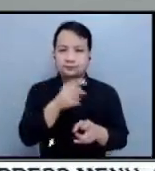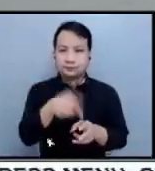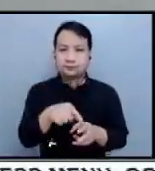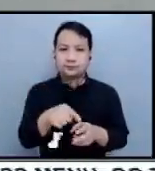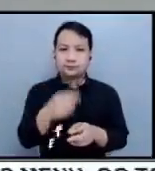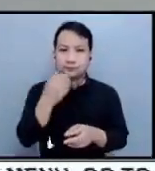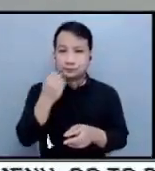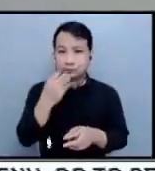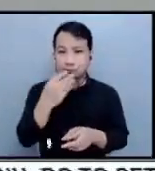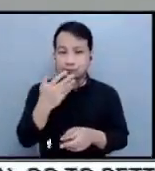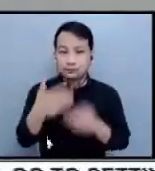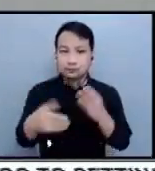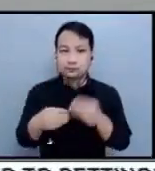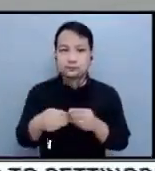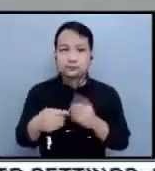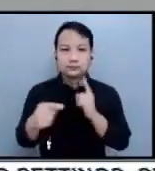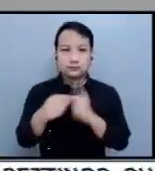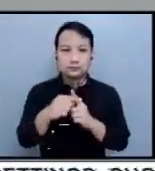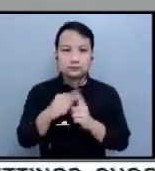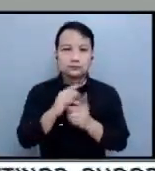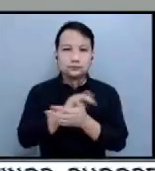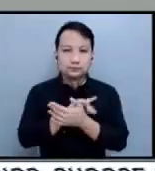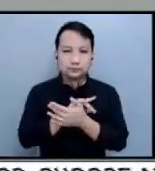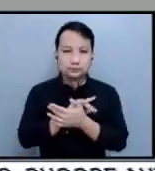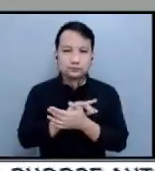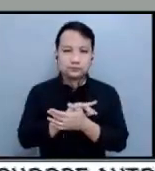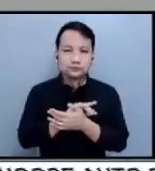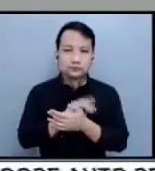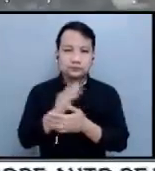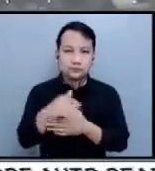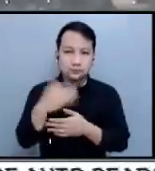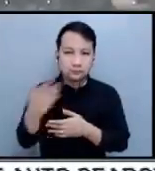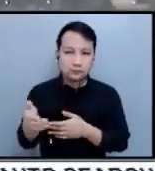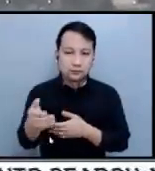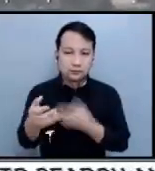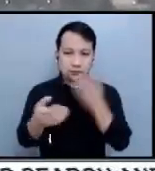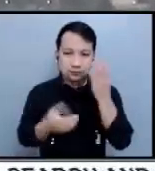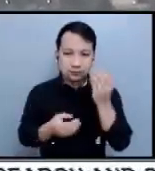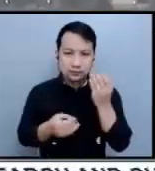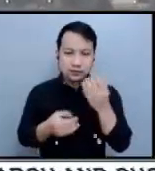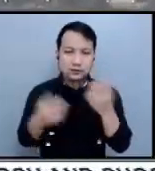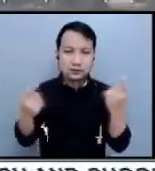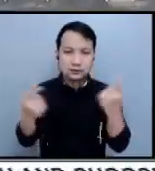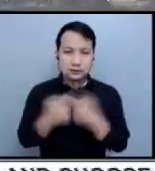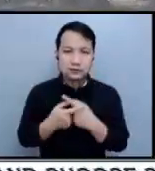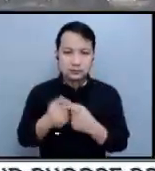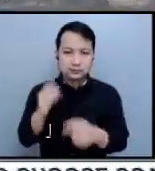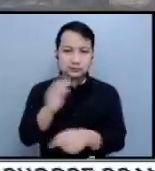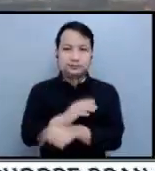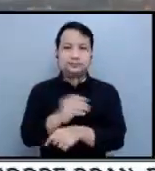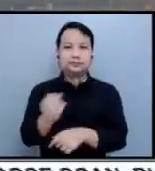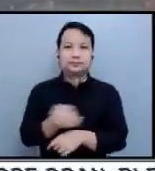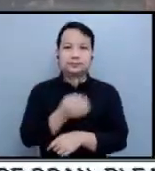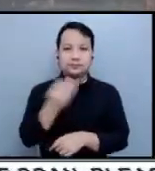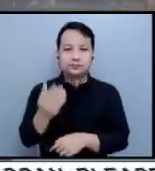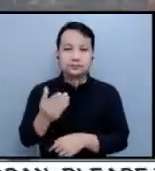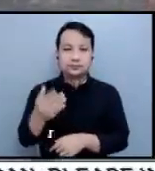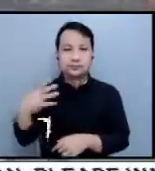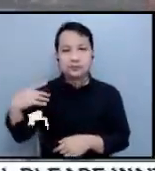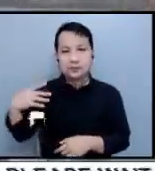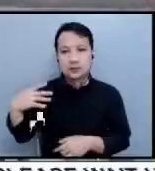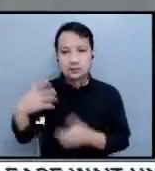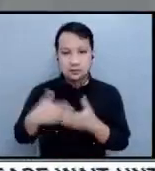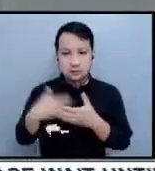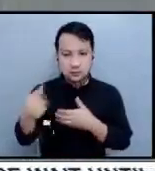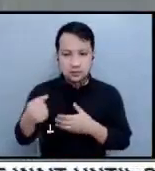Kong na nagpositibo sa COVID-19 at sa mga ulat na napipilitan ang ilan sa mga itong maghintay sa labas ng mga